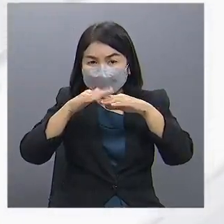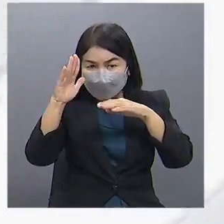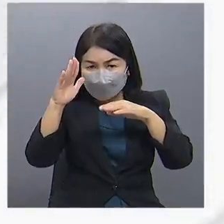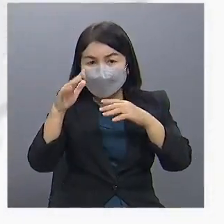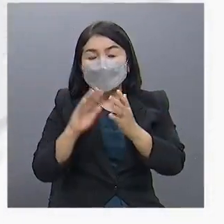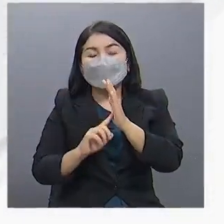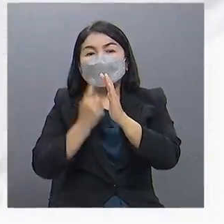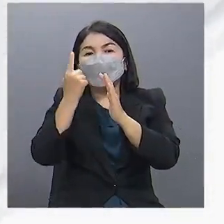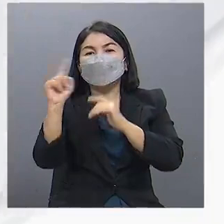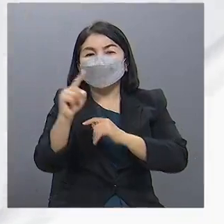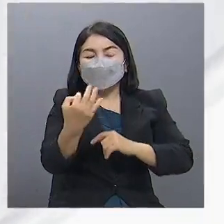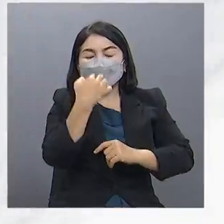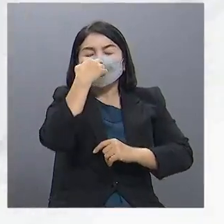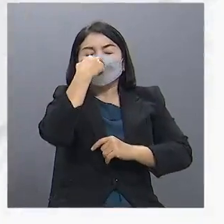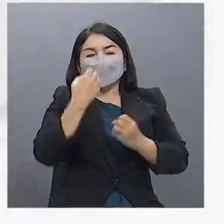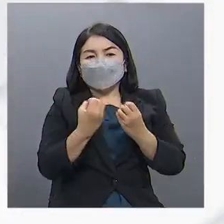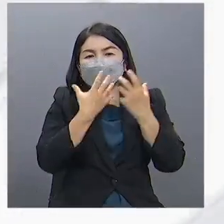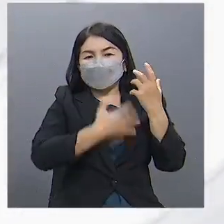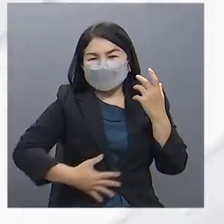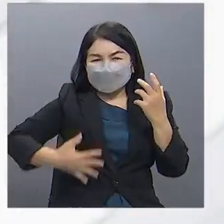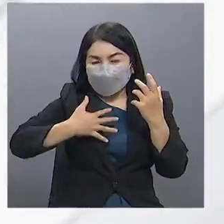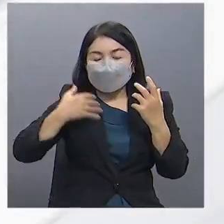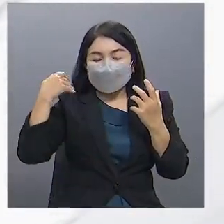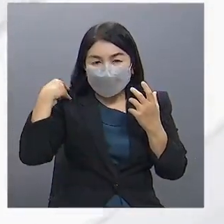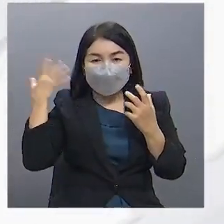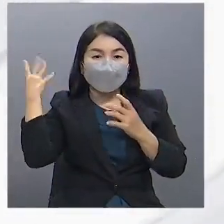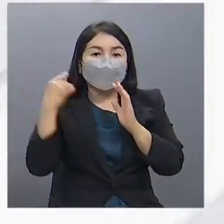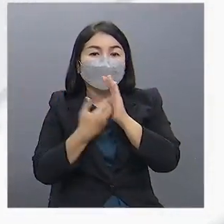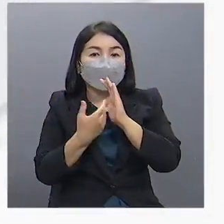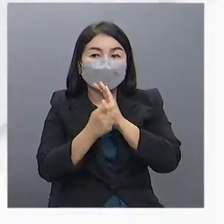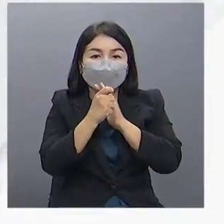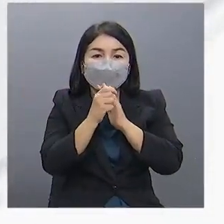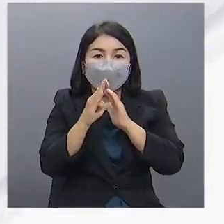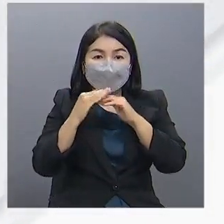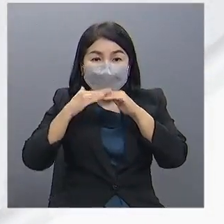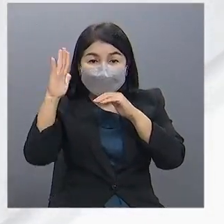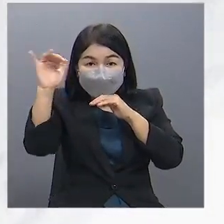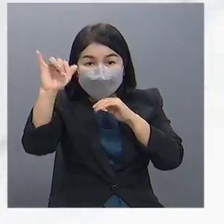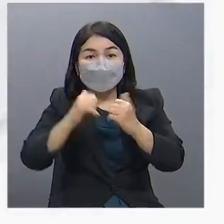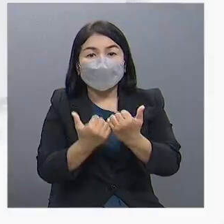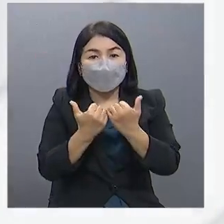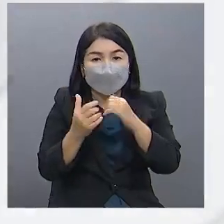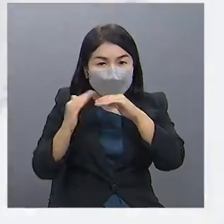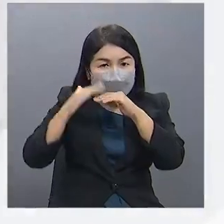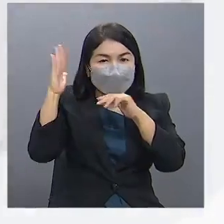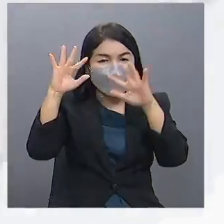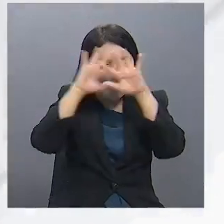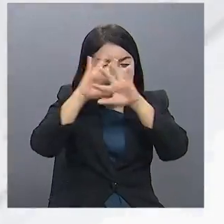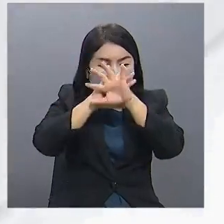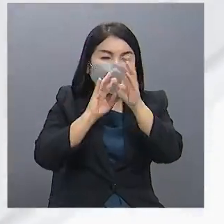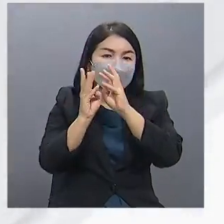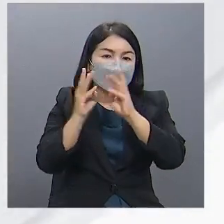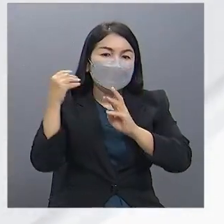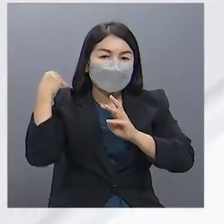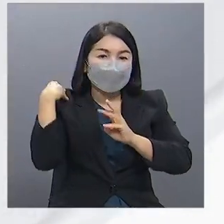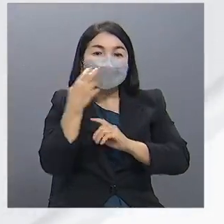บต่อสุขภาพเมื่อวานนี้ที่อุบลยังไม่เกินมาตรฐานนะคะแต่วันนี้เกินมาตรฐานแล้วแอปพลิเคชัน Air Visual ค่ะรายง